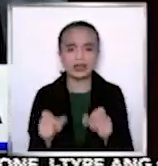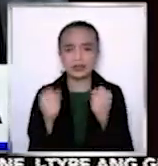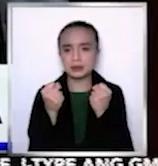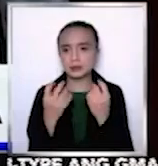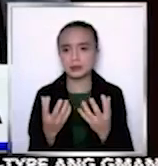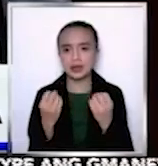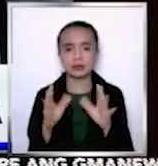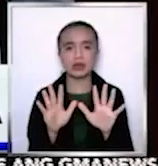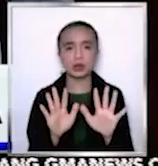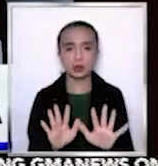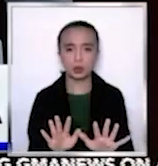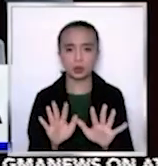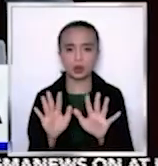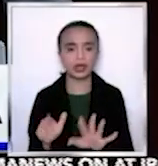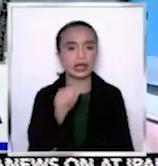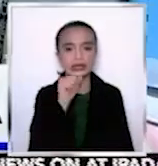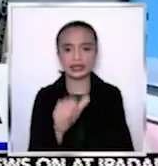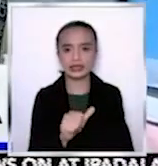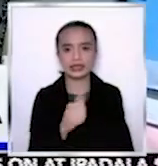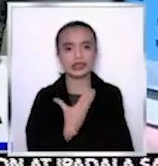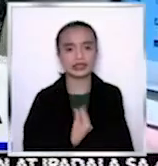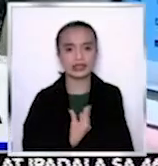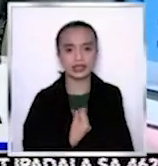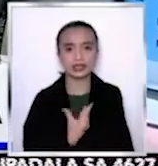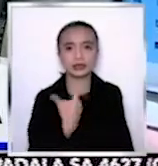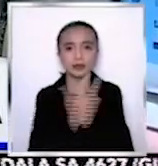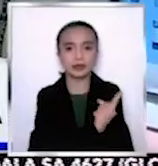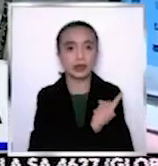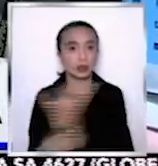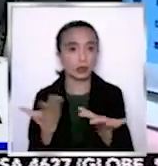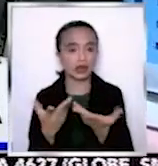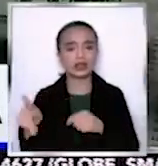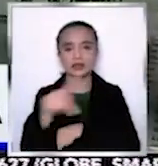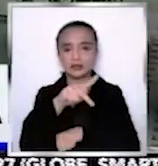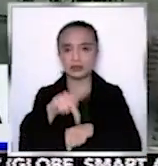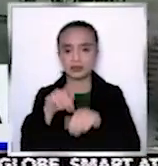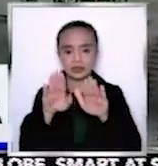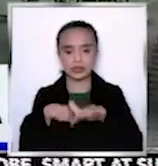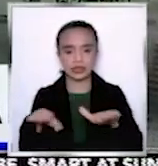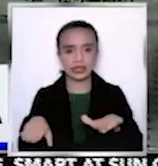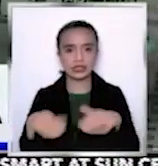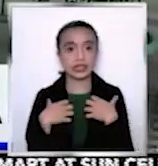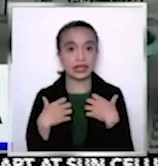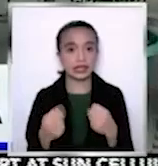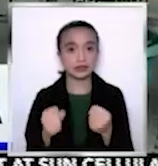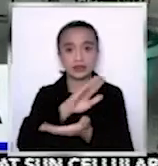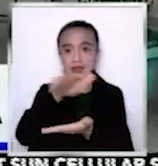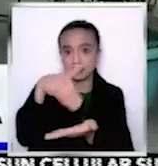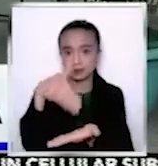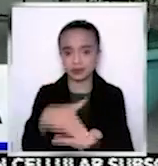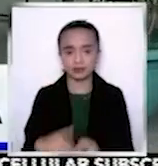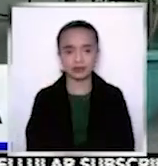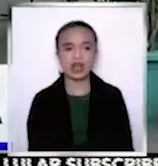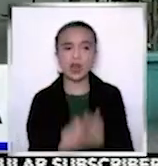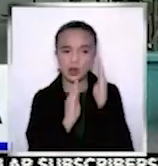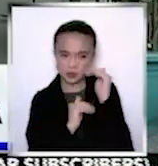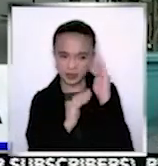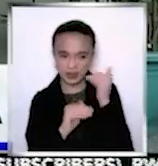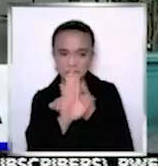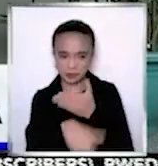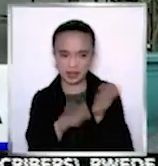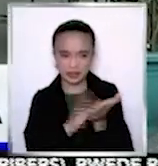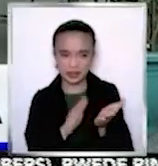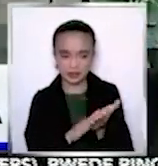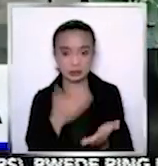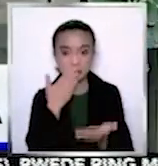at di natakot sa karayom sa Philippine Children's Medical Center sa Quezon City. Hopefully bumalik sa school. Maganda sa kanya, maganda rin